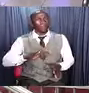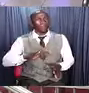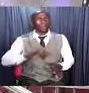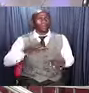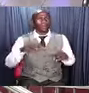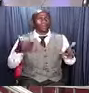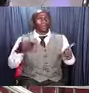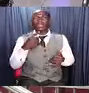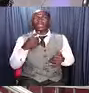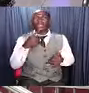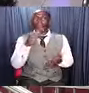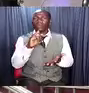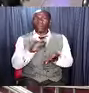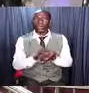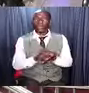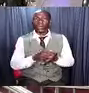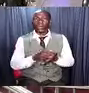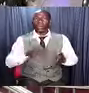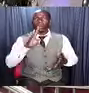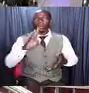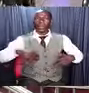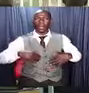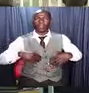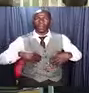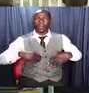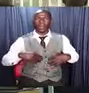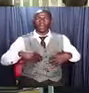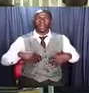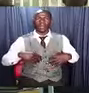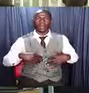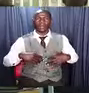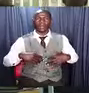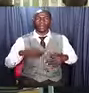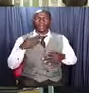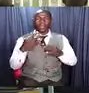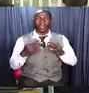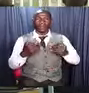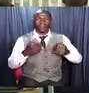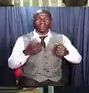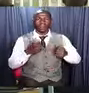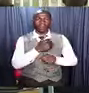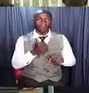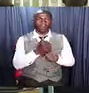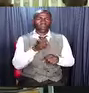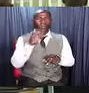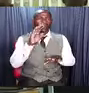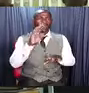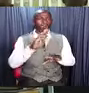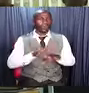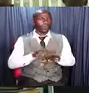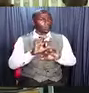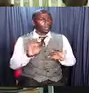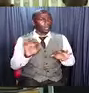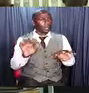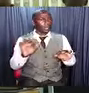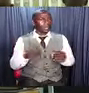Ndio nimekuambia. That's why I've told you. Ufurahi. Let's delight ourselves. Japo mwaka haukuwa vile. Even though the year